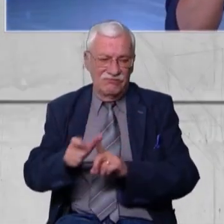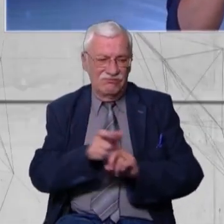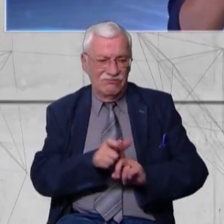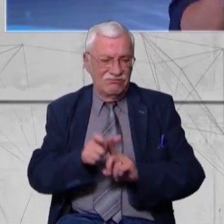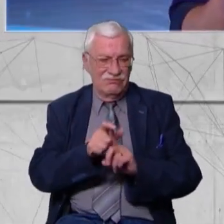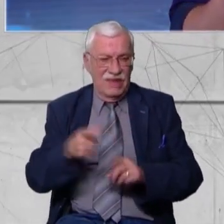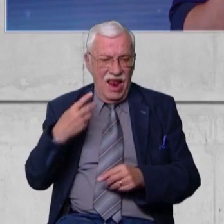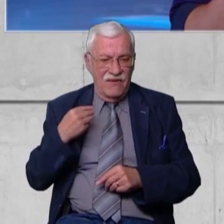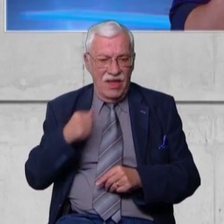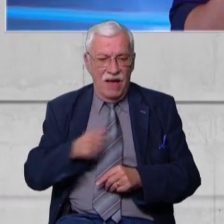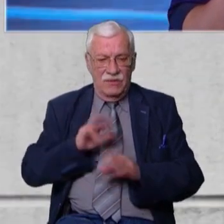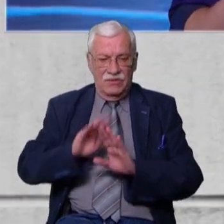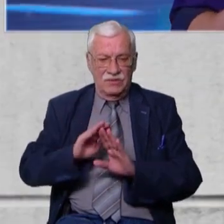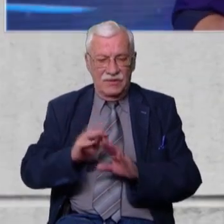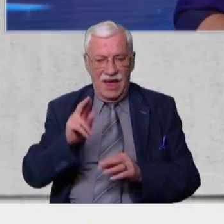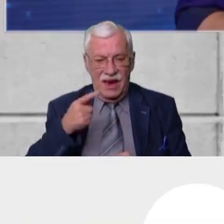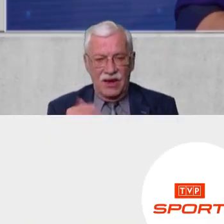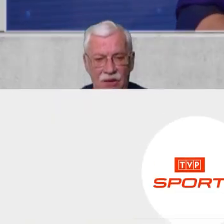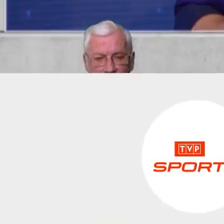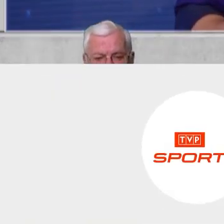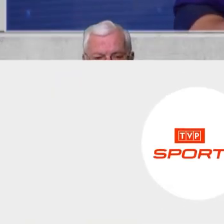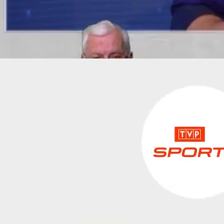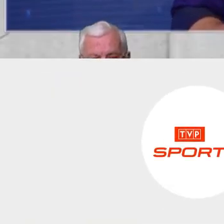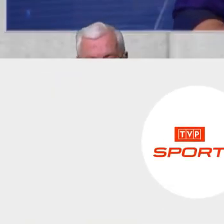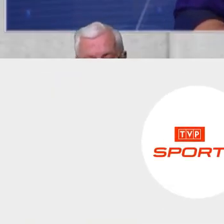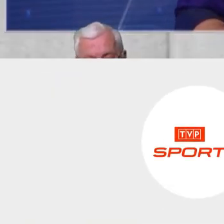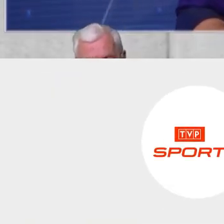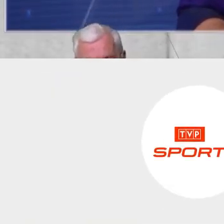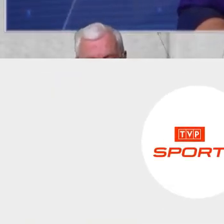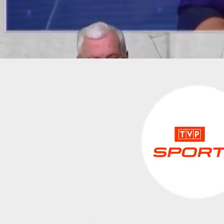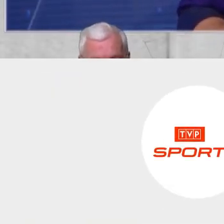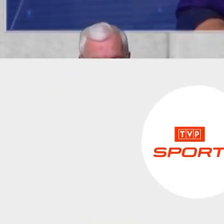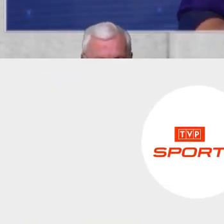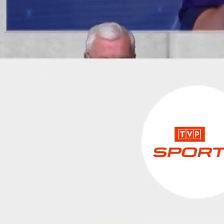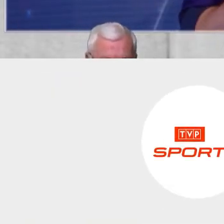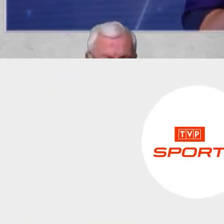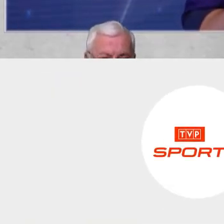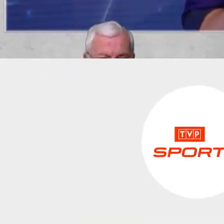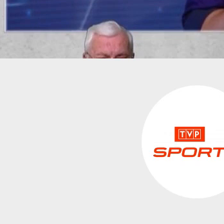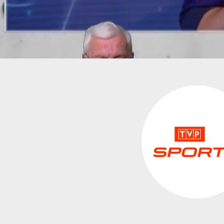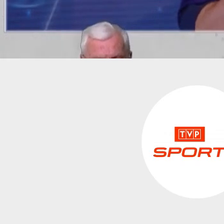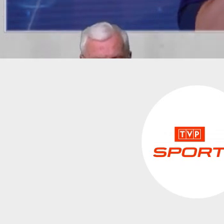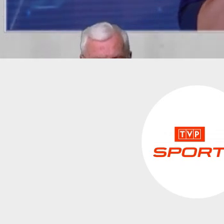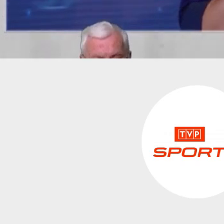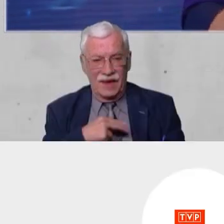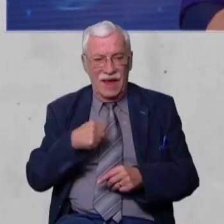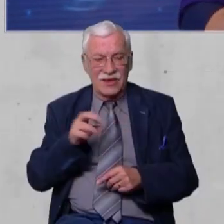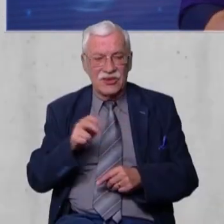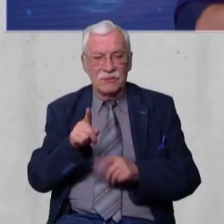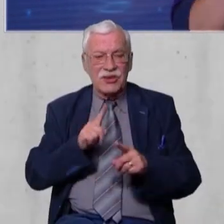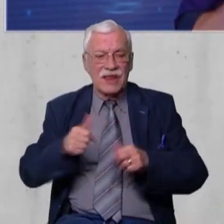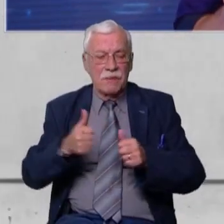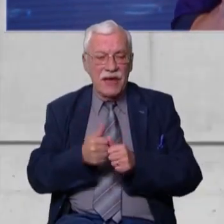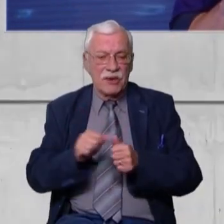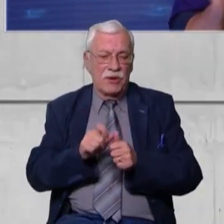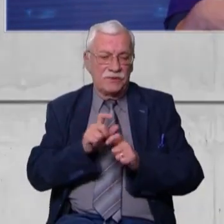Lewandowskiego, żeby chronić rekord Gerda Millera. Pewnie też z lekkim przymrużeniem oka, ale interesuje nas, czy może przed meczem albo